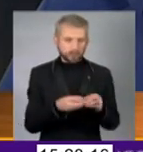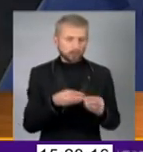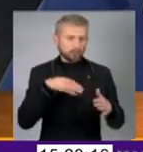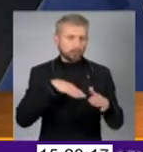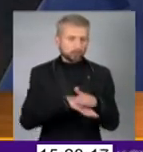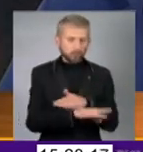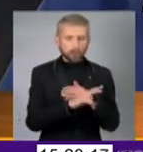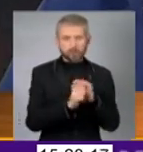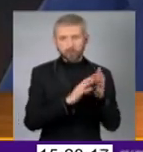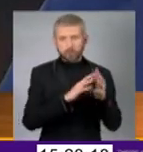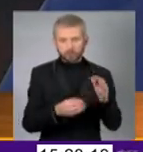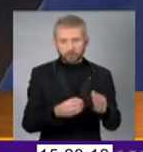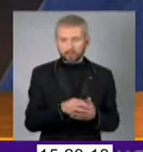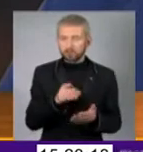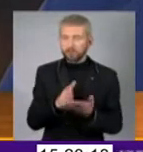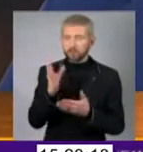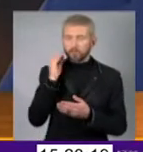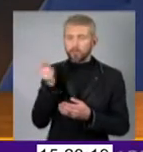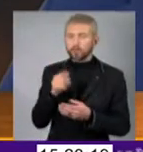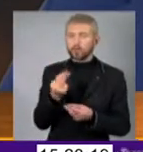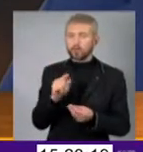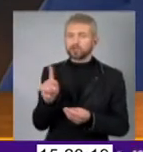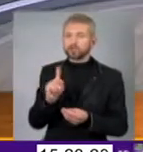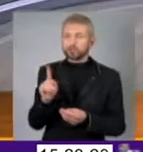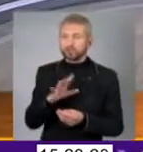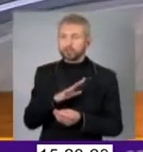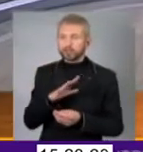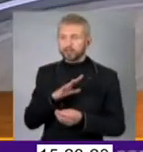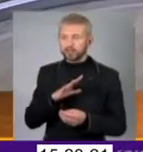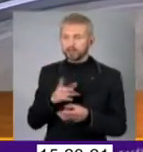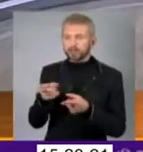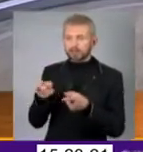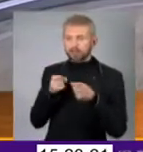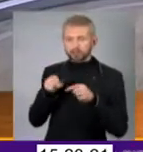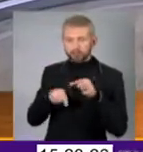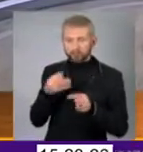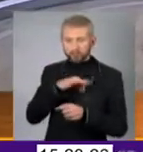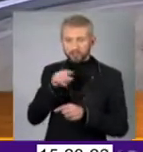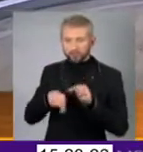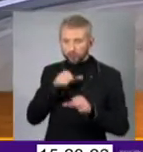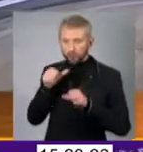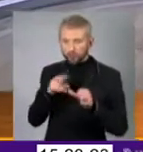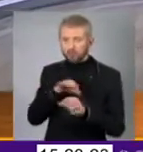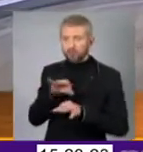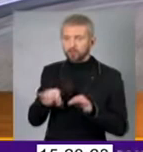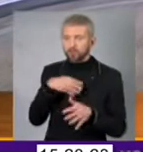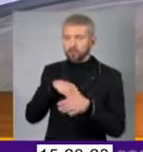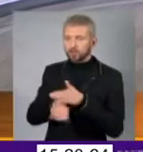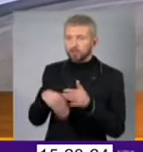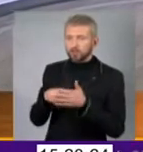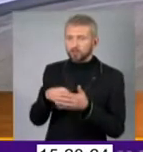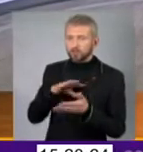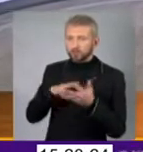Виноградар. Так, пане Вадиме, тобто ви маєте на увазі, що ті кошти, які були залучені цього року на проєкт метро на Виноградар від міського